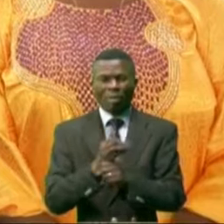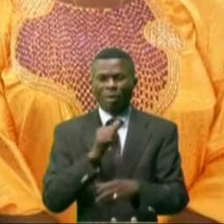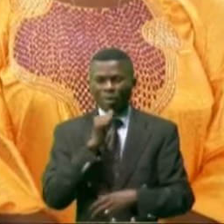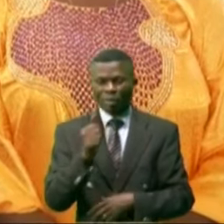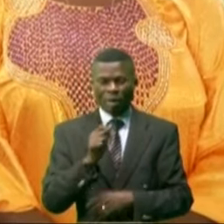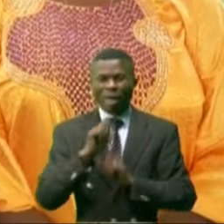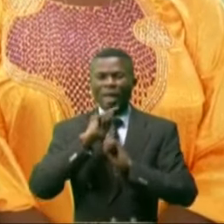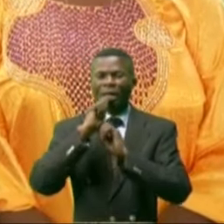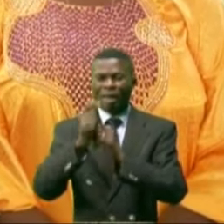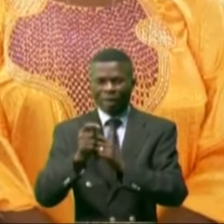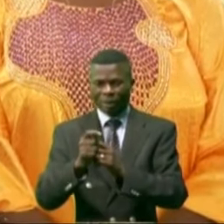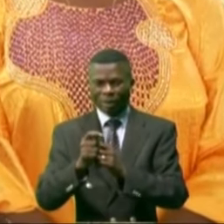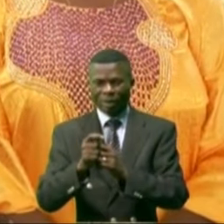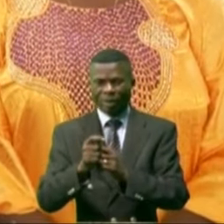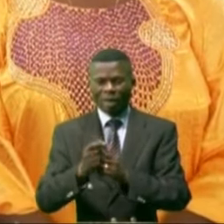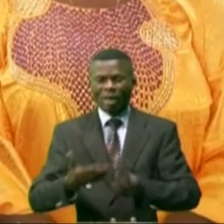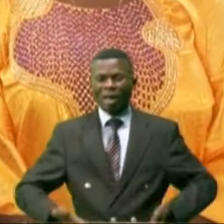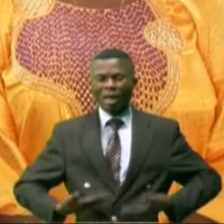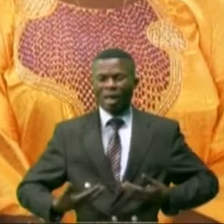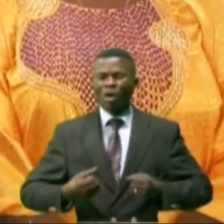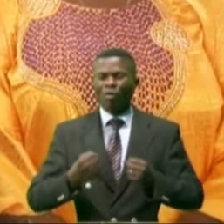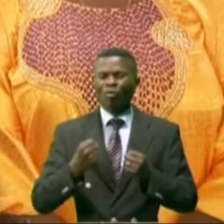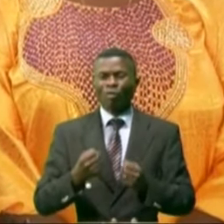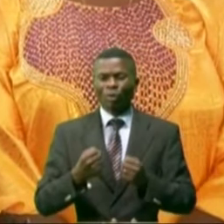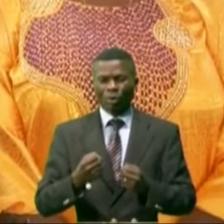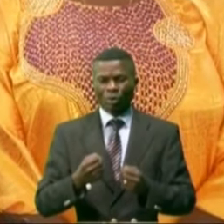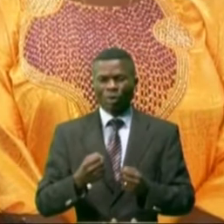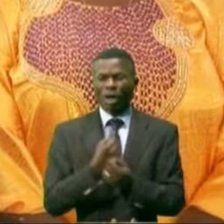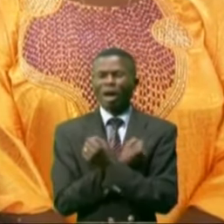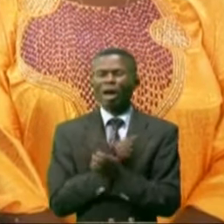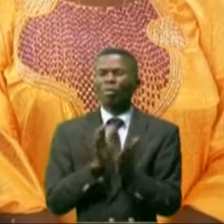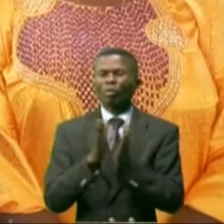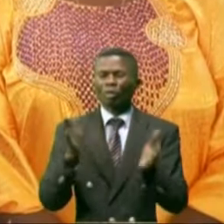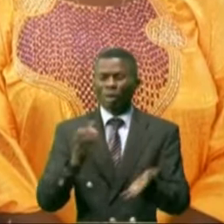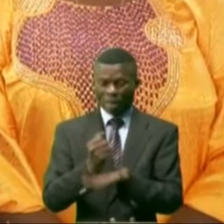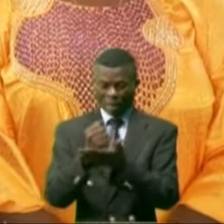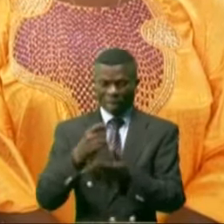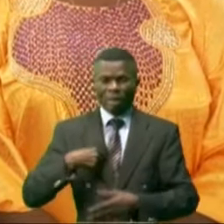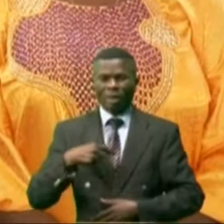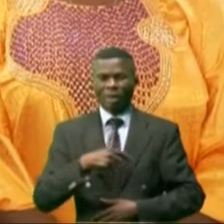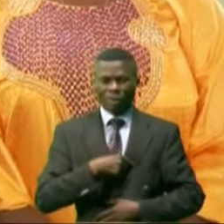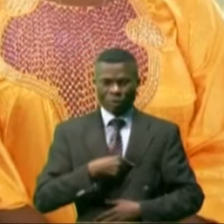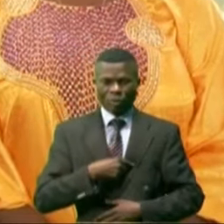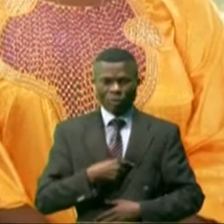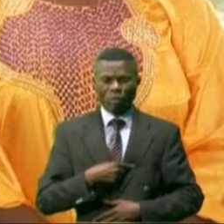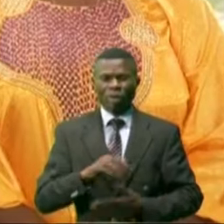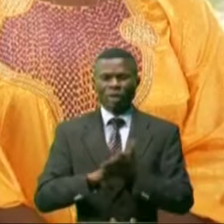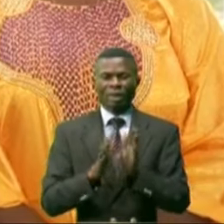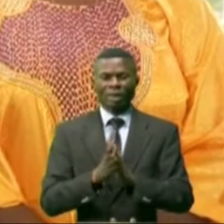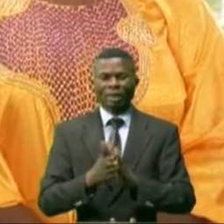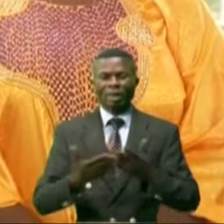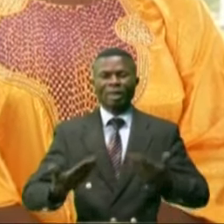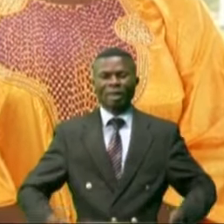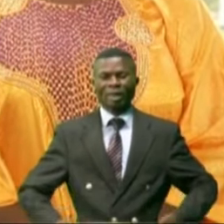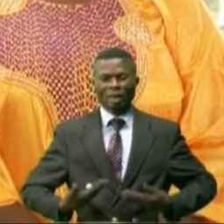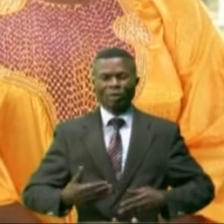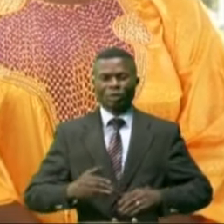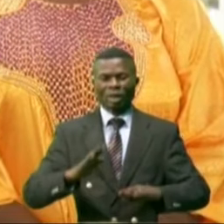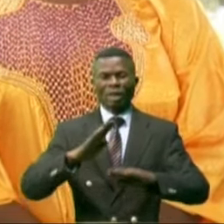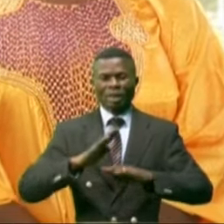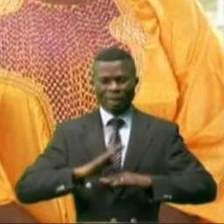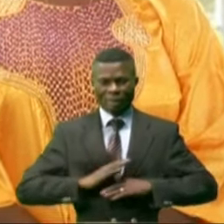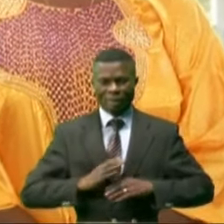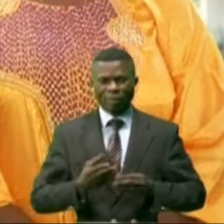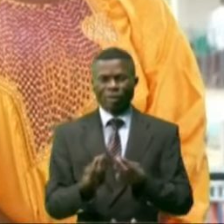acte de grande générosité et qui nous a permis quand même de soulager dans la mesure du possible